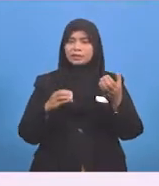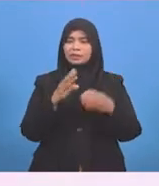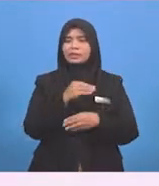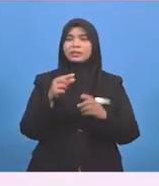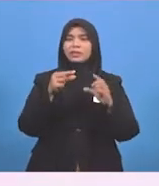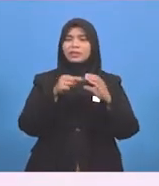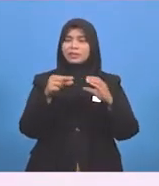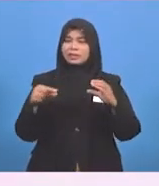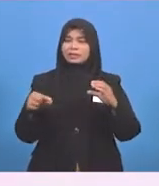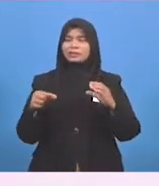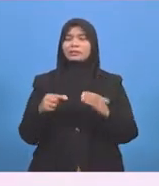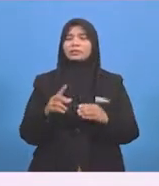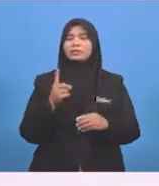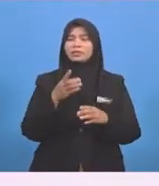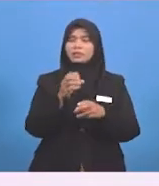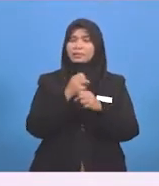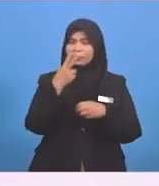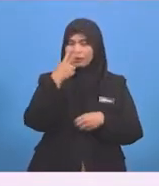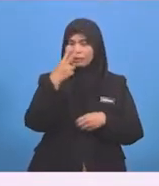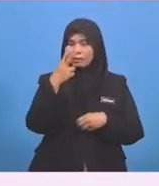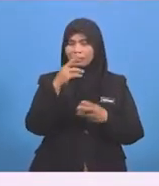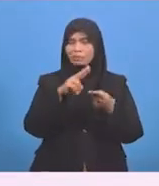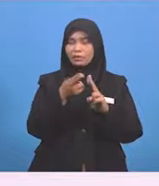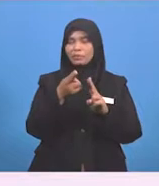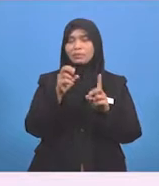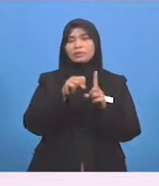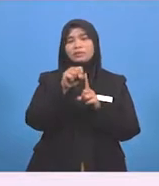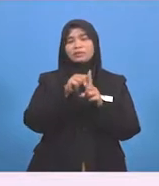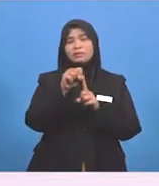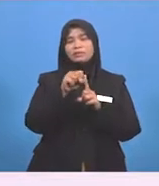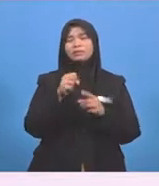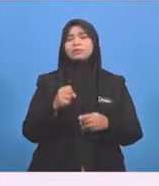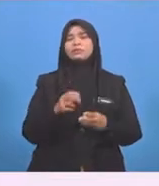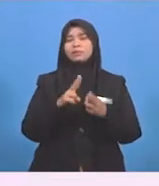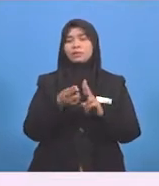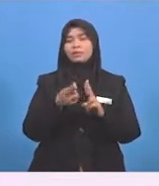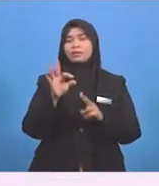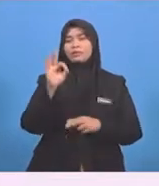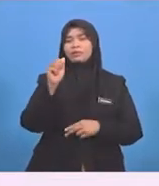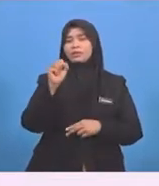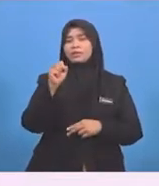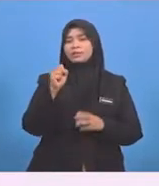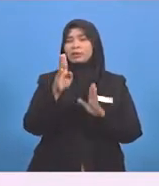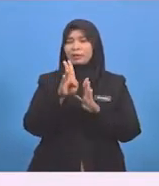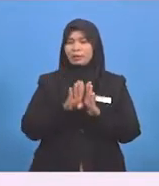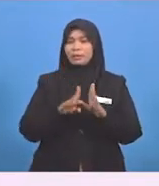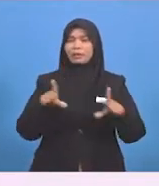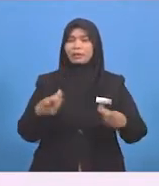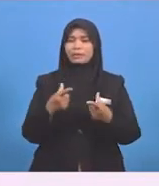gas. Kita juga dapat lihat perubahan suhu dan perubahan fasa berlaku.